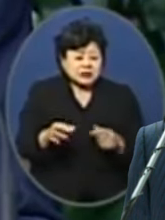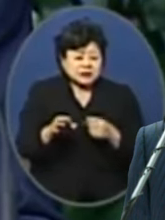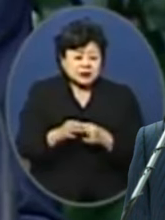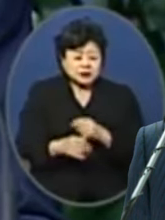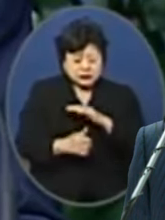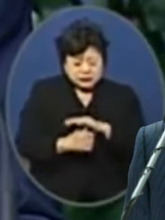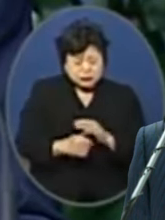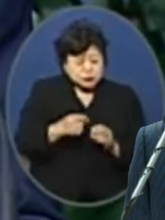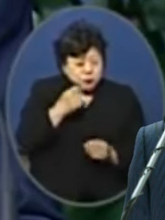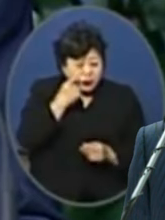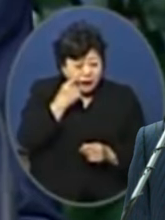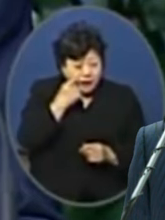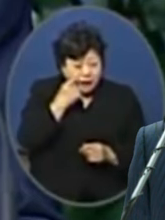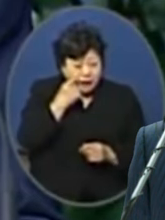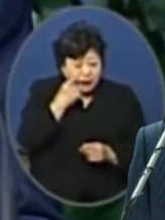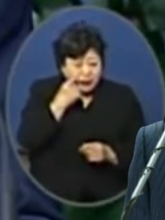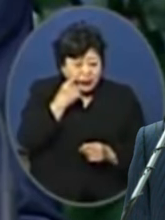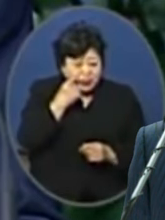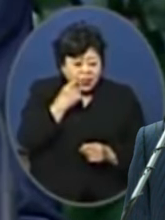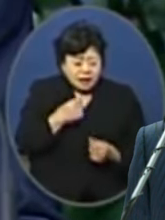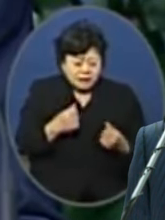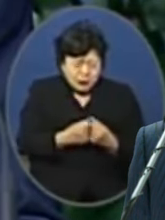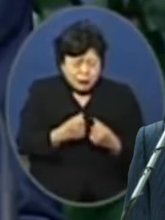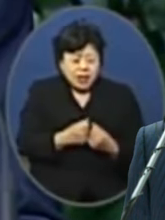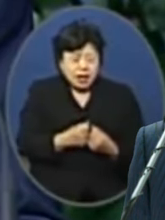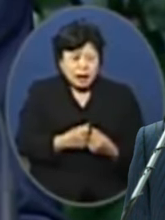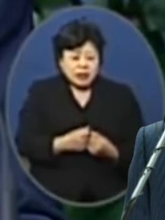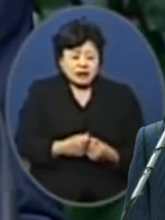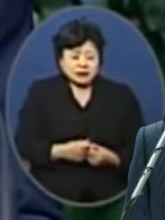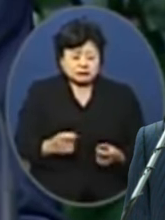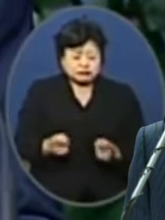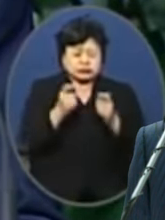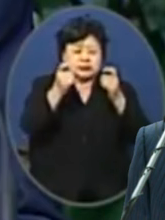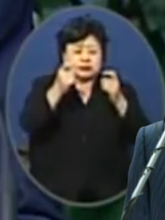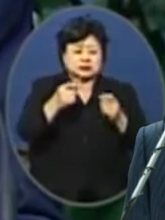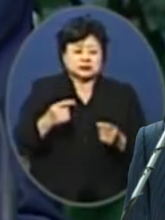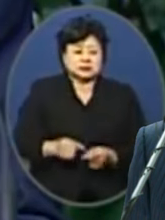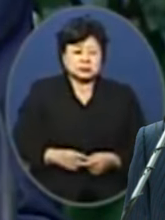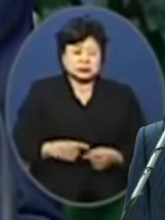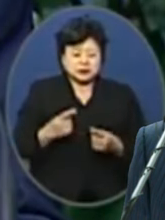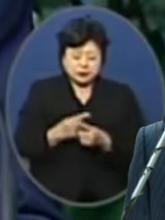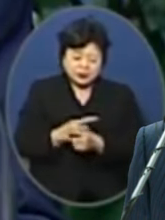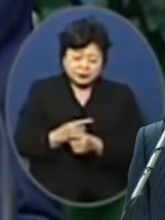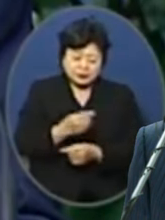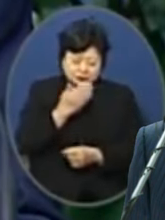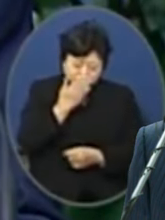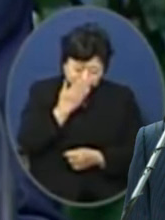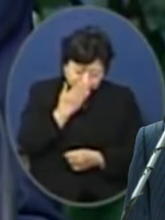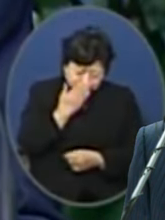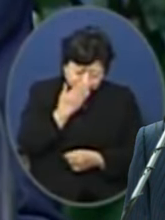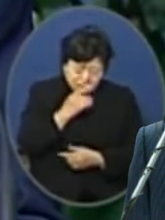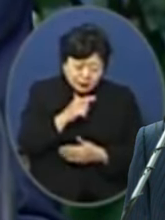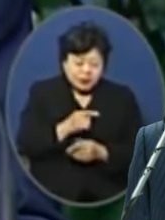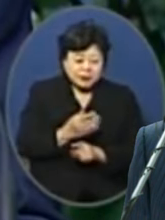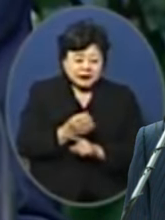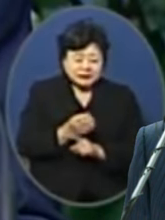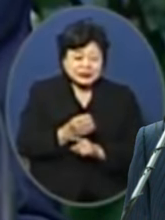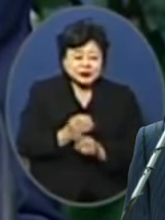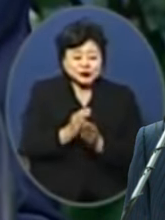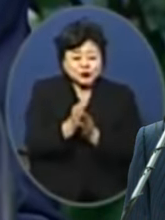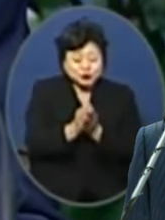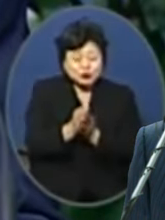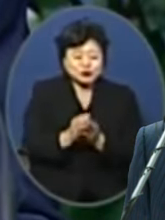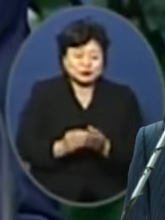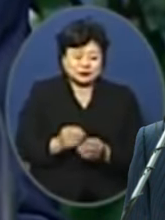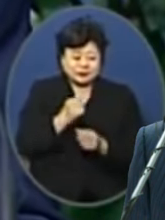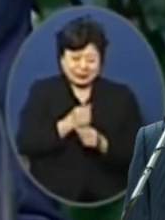참지 못합니다 대항합니다 싸웁니다 깨어져야 마음속에 진주가 생긴다는 것입니다